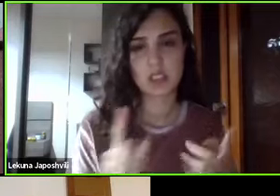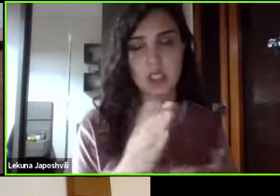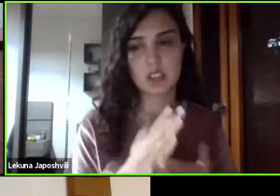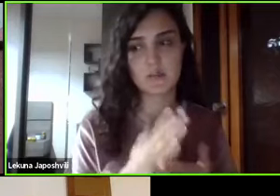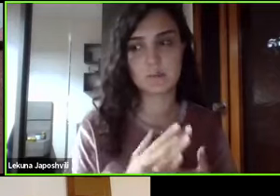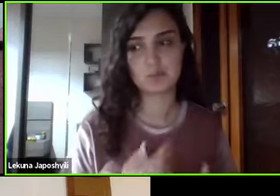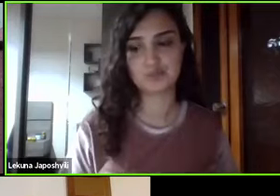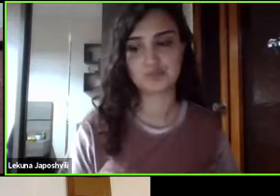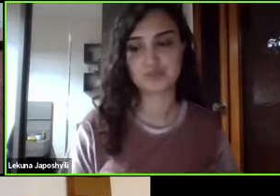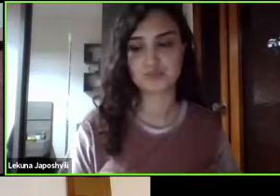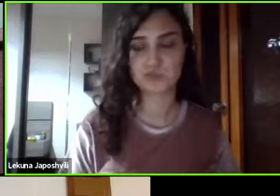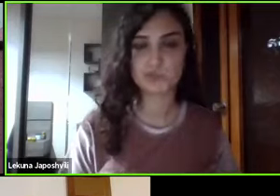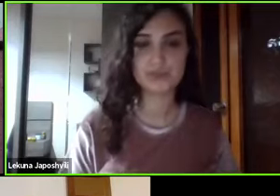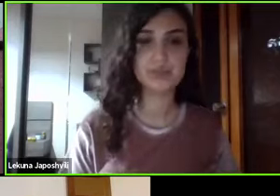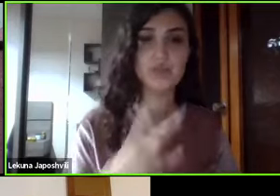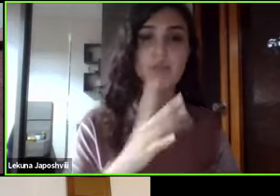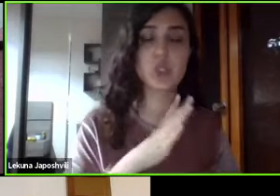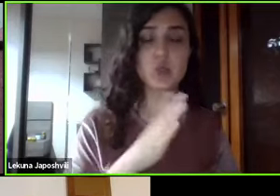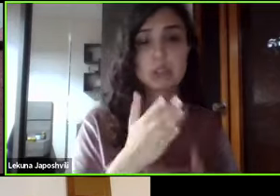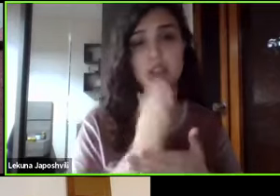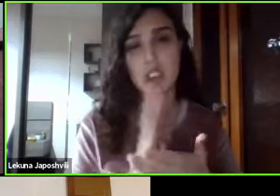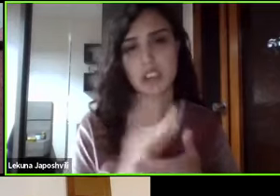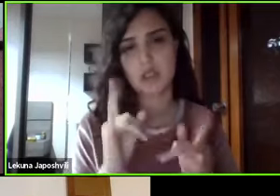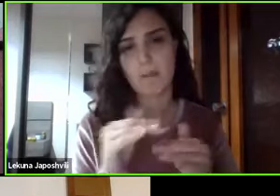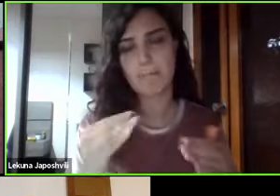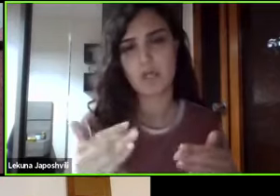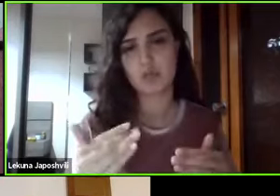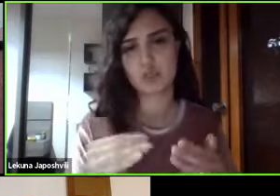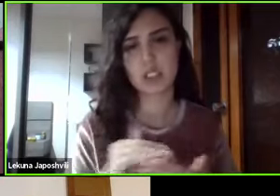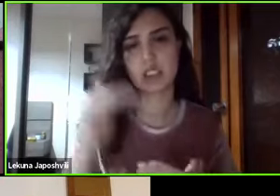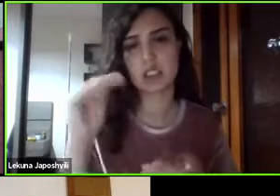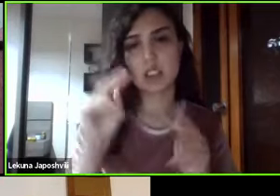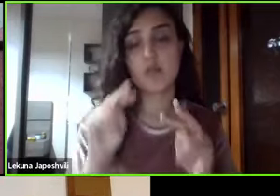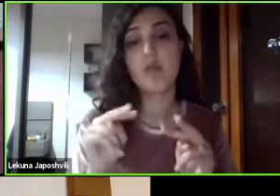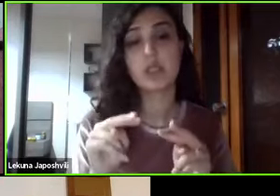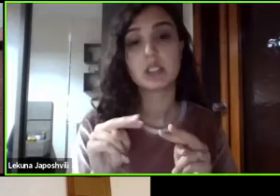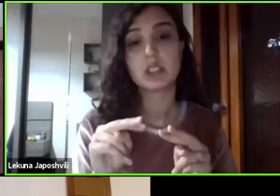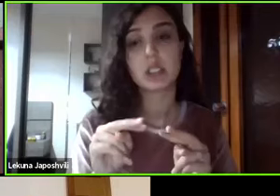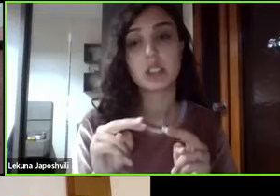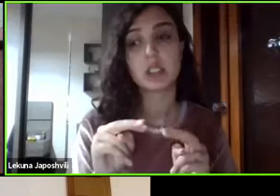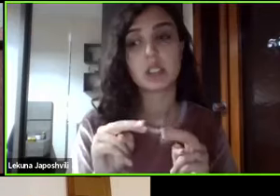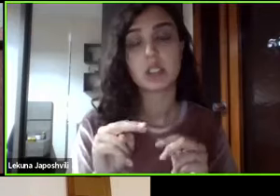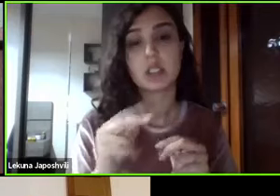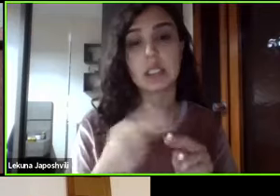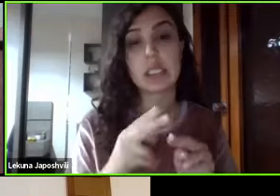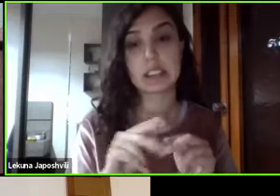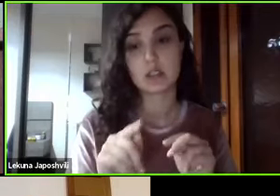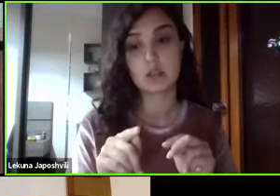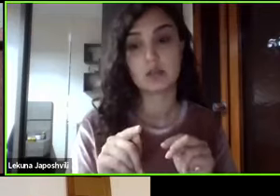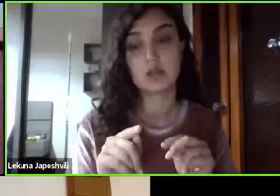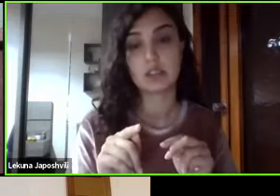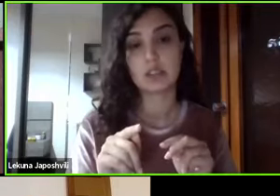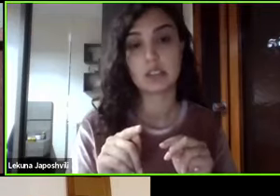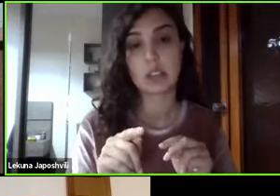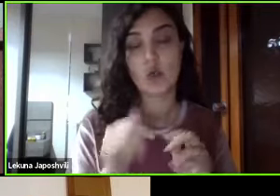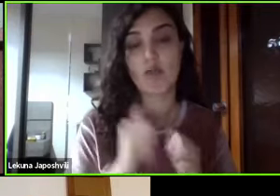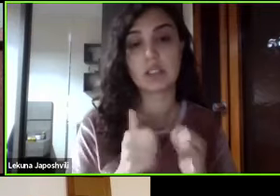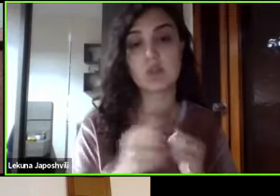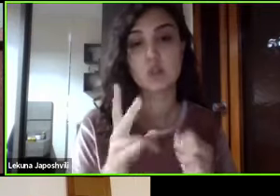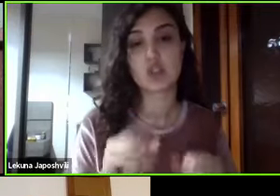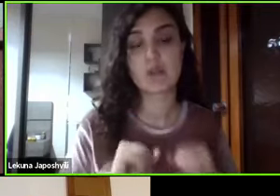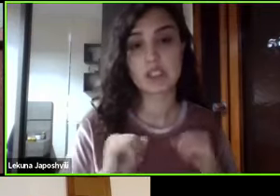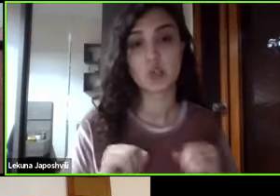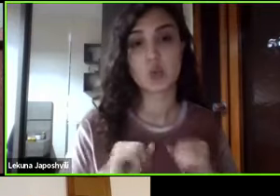არის რუტინა, რაც უნდა იყოს ნაწილი ბავშვის გაზრდის, ბავშვის მოვლის, ალბათ ზეში ყოფნა, ეს ოუთის უნდა